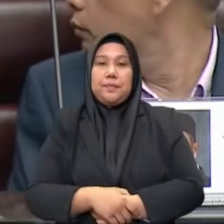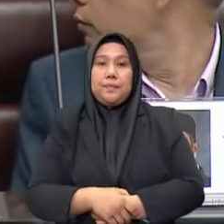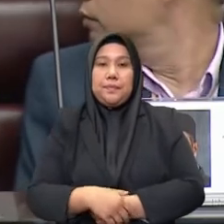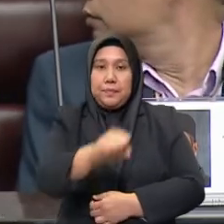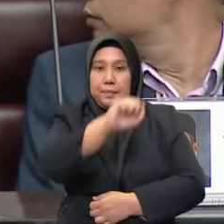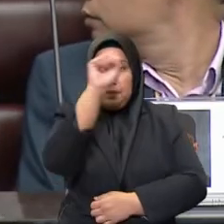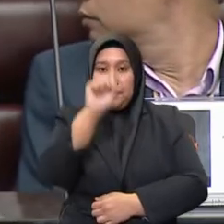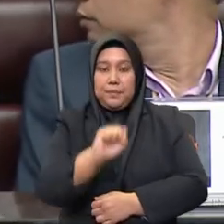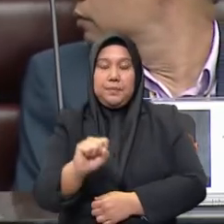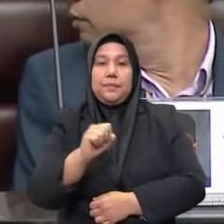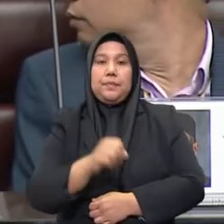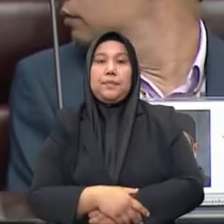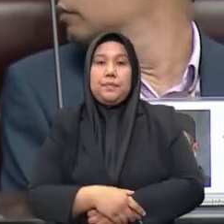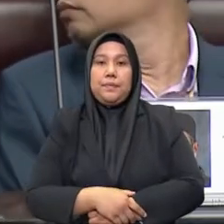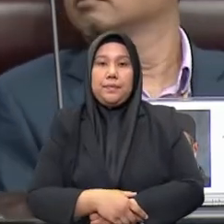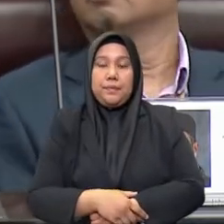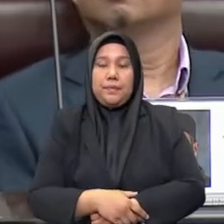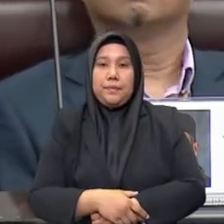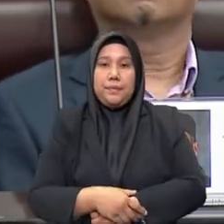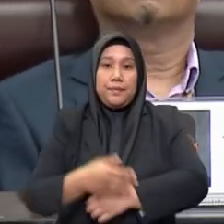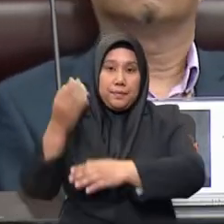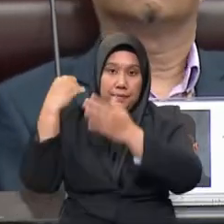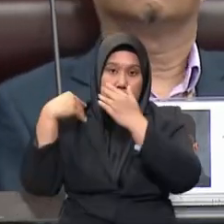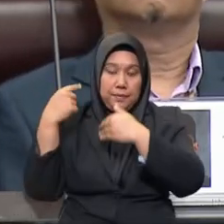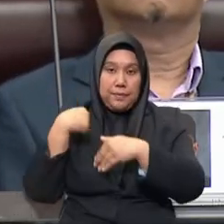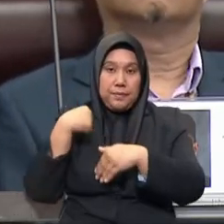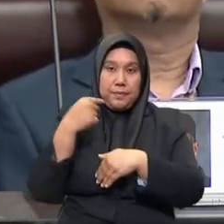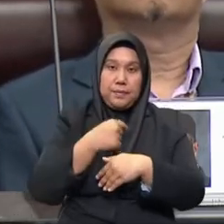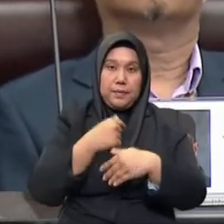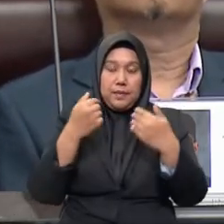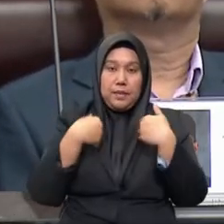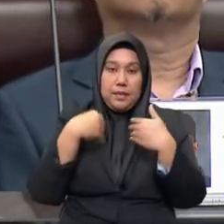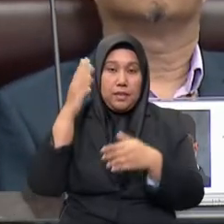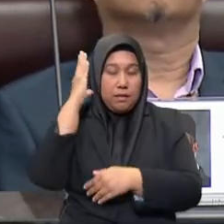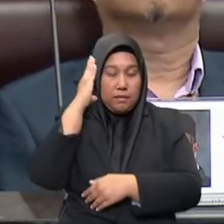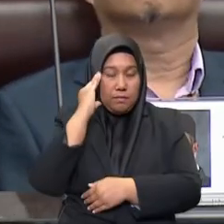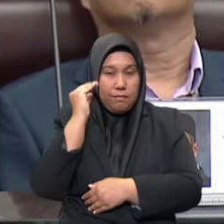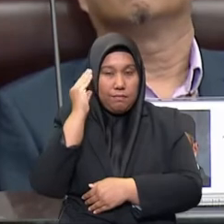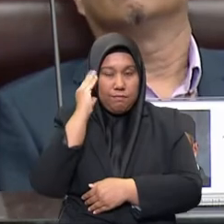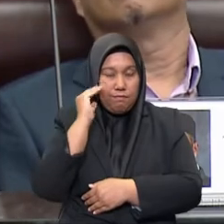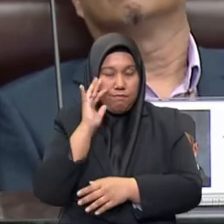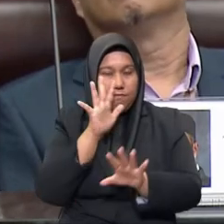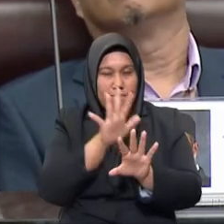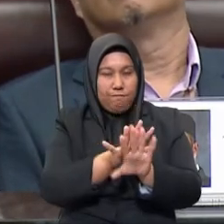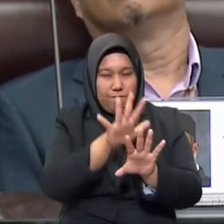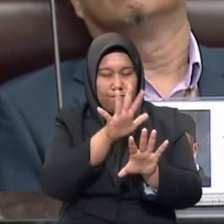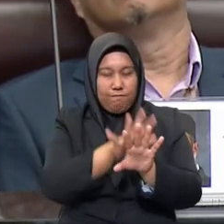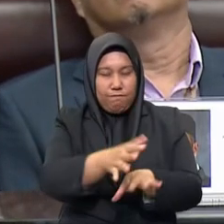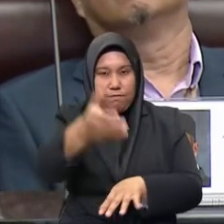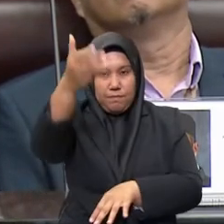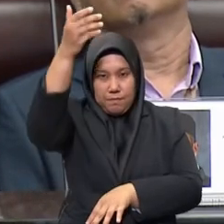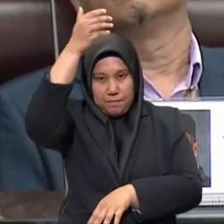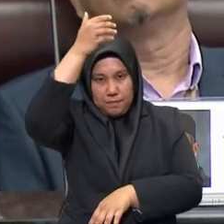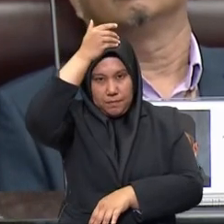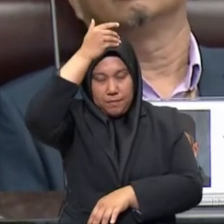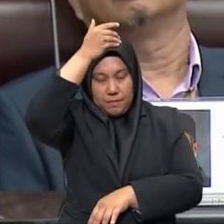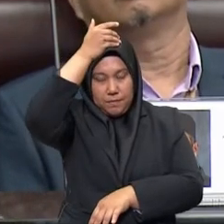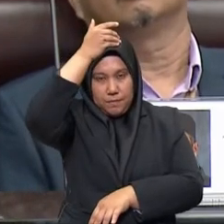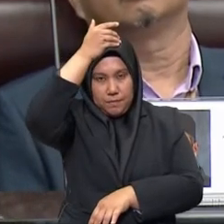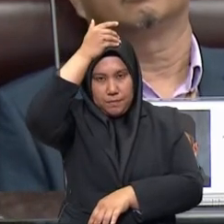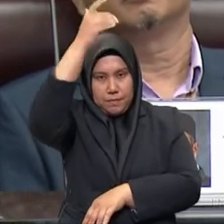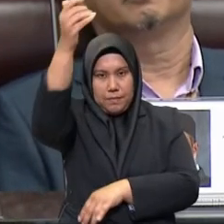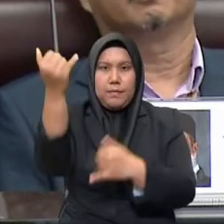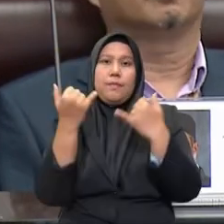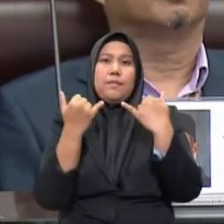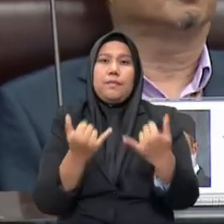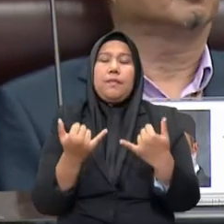Soalan saya, dulu kita menghadapi pengalaman lambakan jururawat di pasaran.